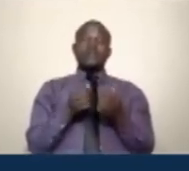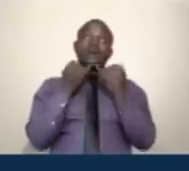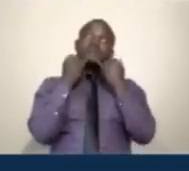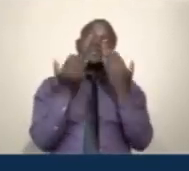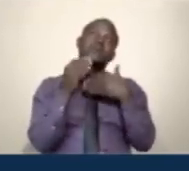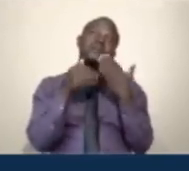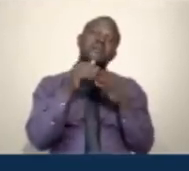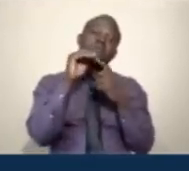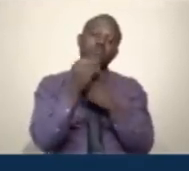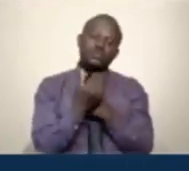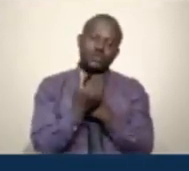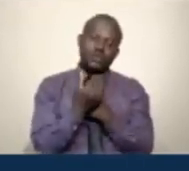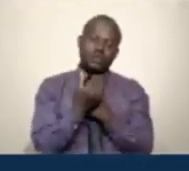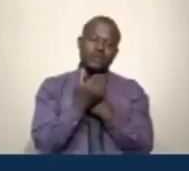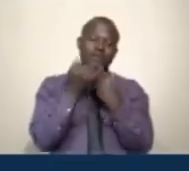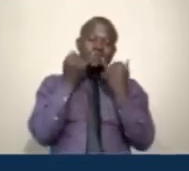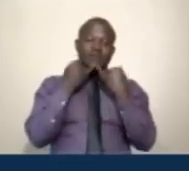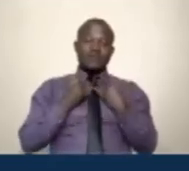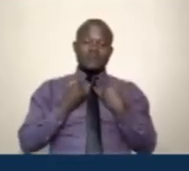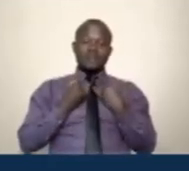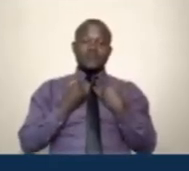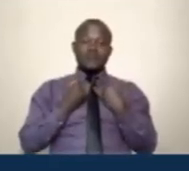wenda nk'umuco, akambwira